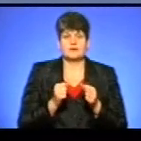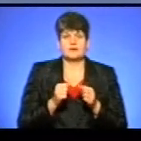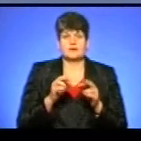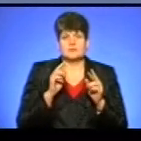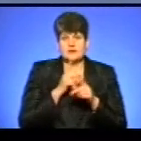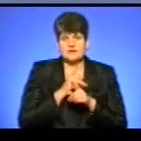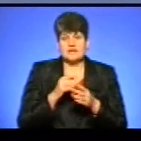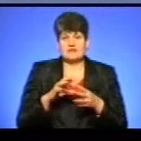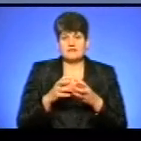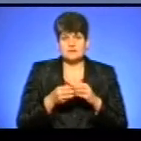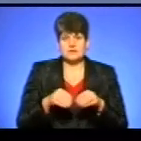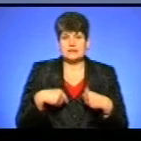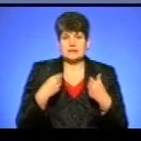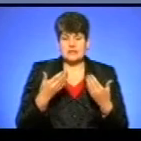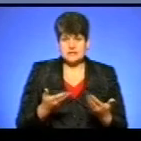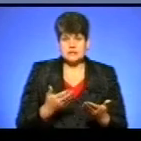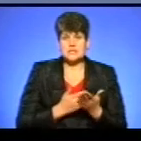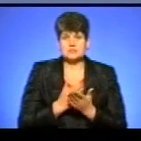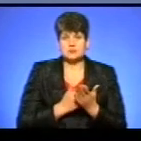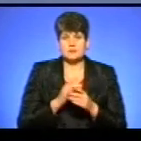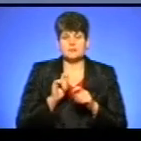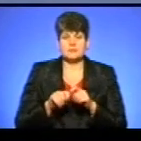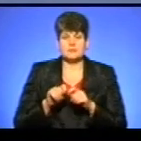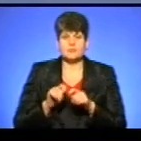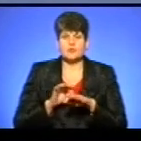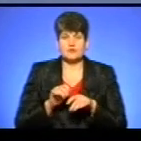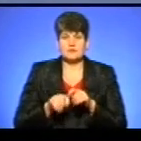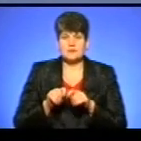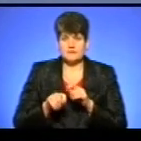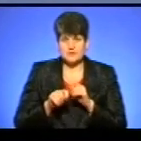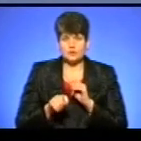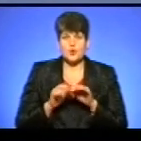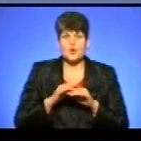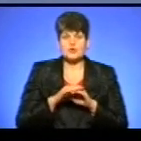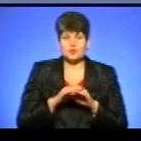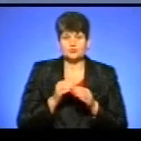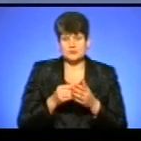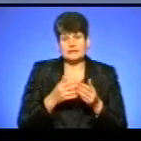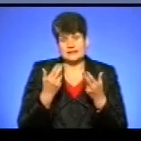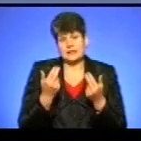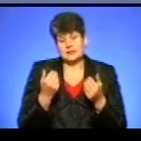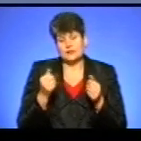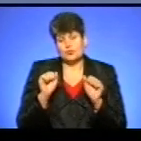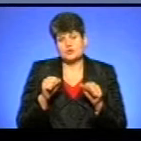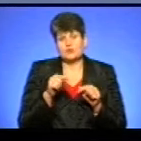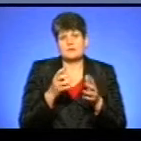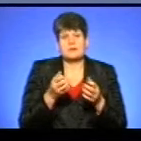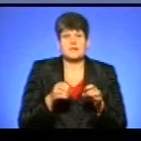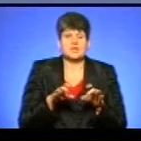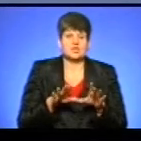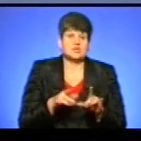дасть незалежна служба, яка буде проводити перевірку законності розрахунку тарифу, так, тоді можна приймати будь-які рішення